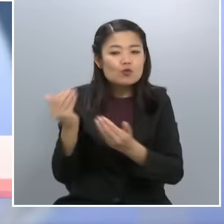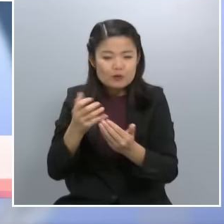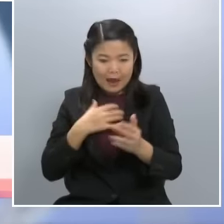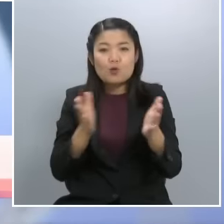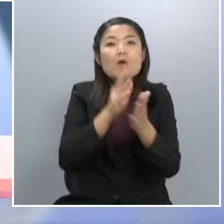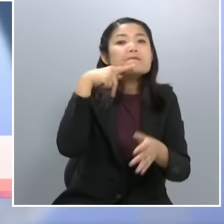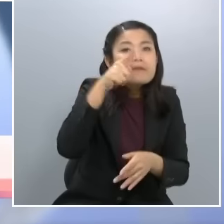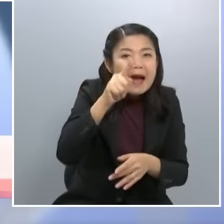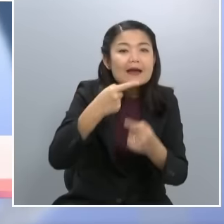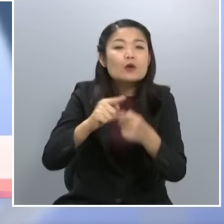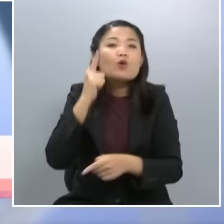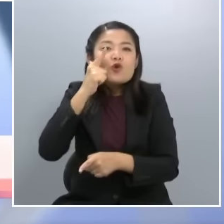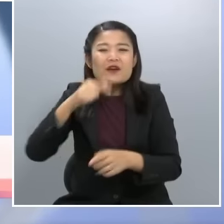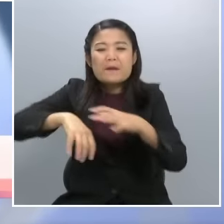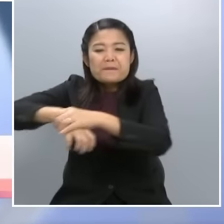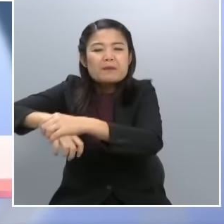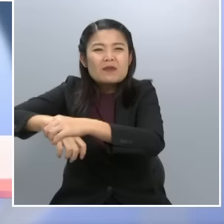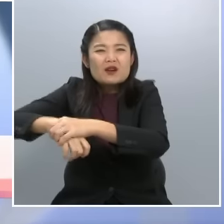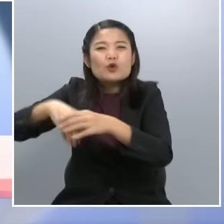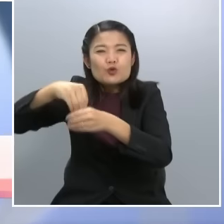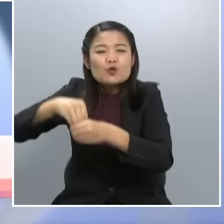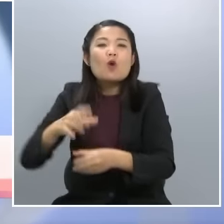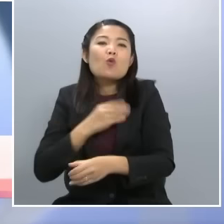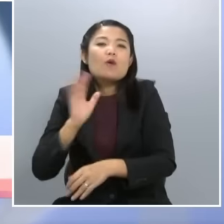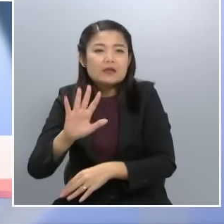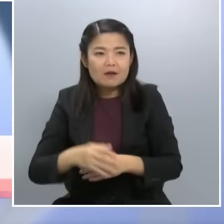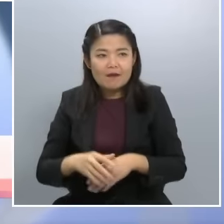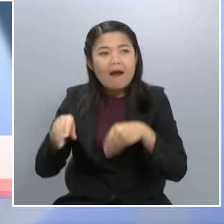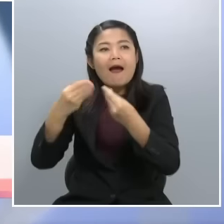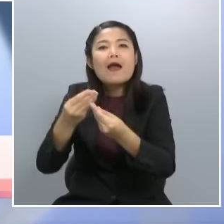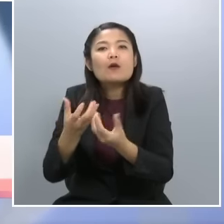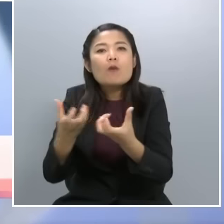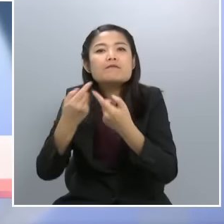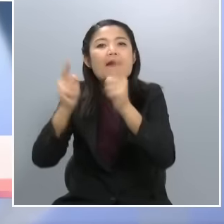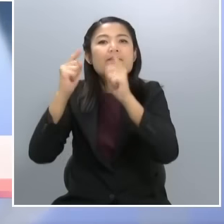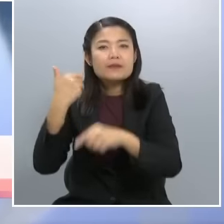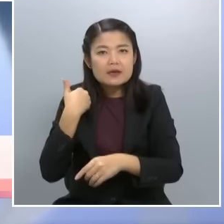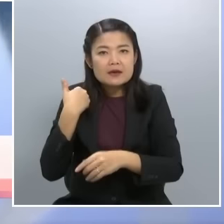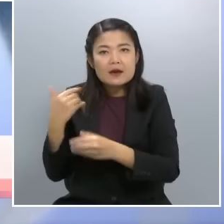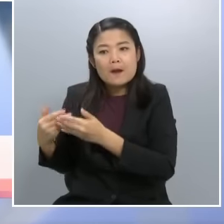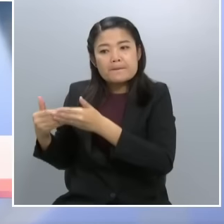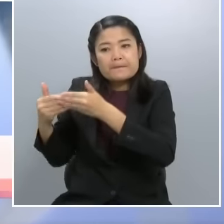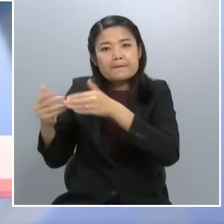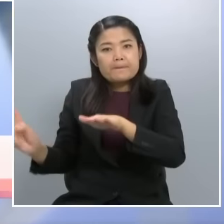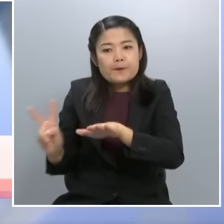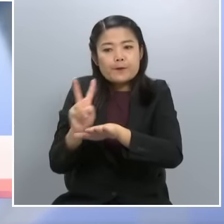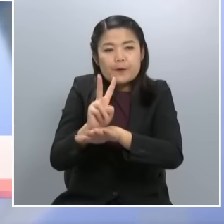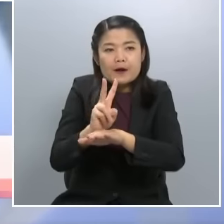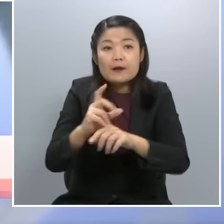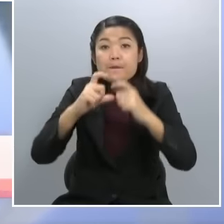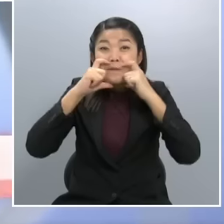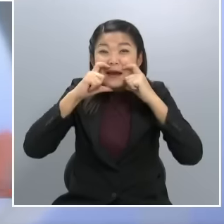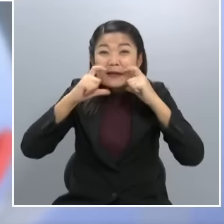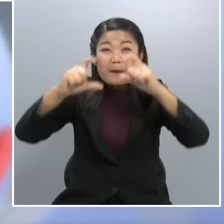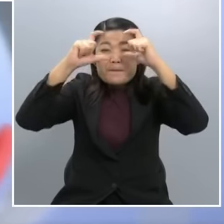จับข้อมือไว้แล้วเบอกว่าอยู่กับลุงนี่แหละไม่ต้องกลัวเดี๋ยวลุงมีอะไรเซอร์ไพรส์พาลูกสาวผมเดินขึ้นรถแล้วก็เอา้าเอาแมดปิดตาแล้วก็